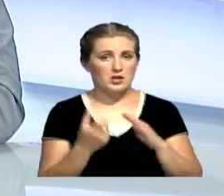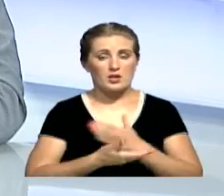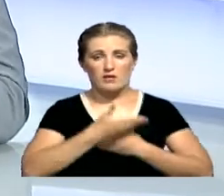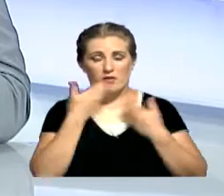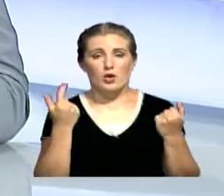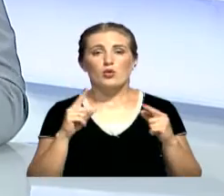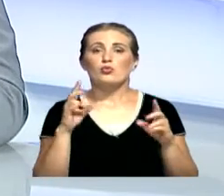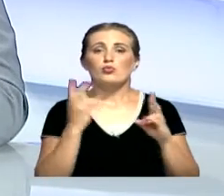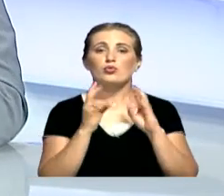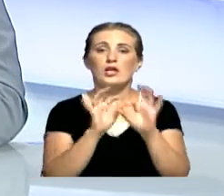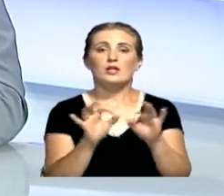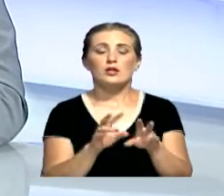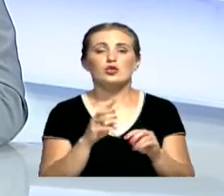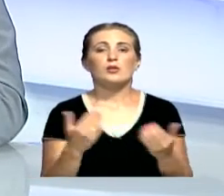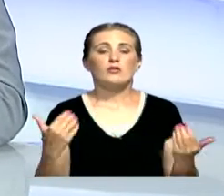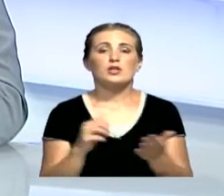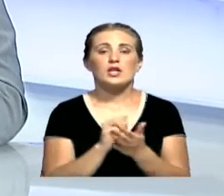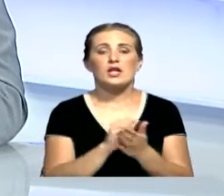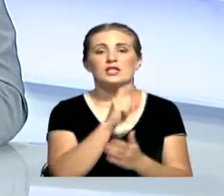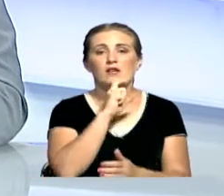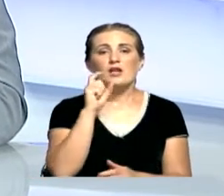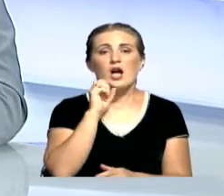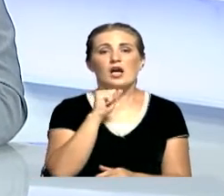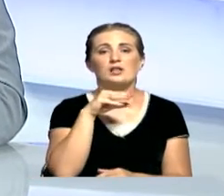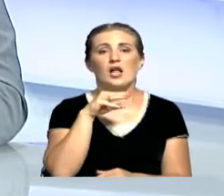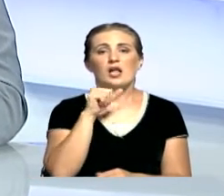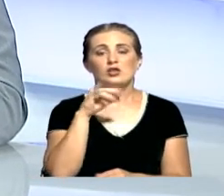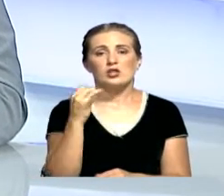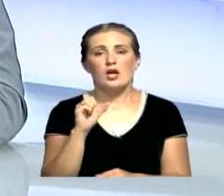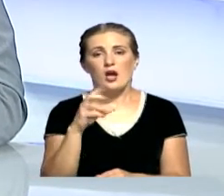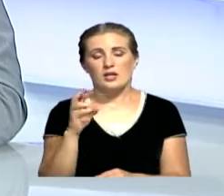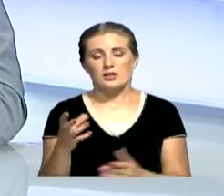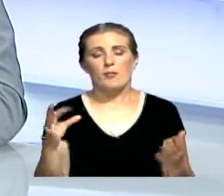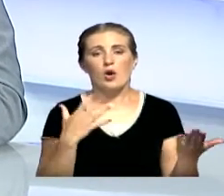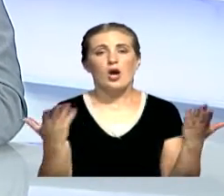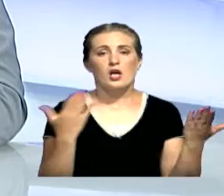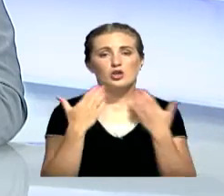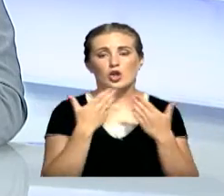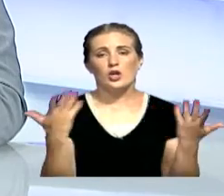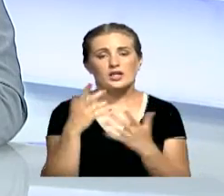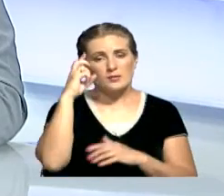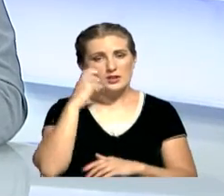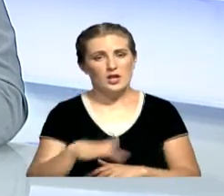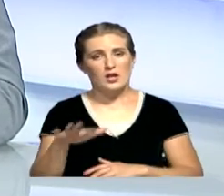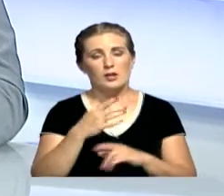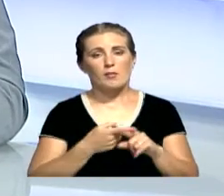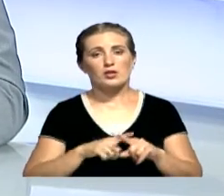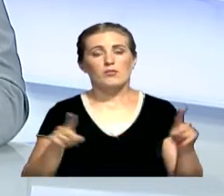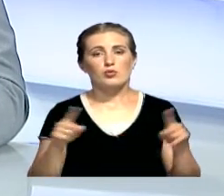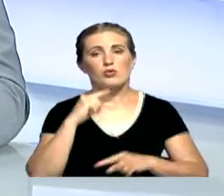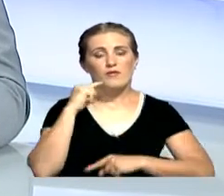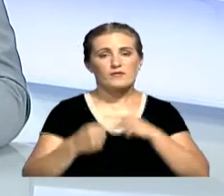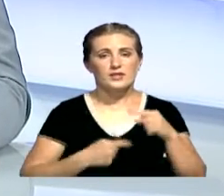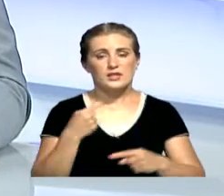рассказывать чем сегодня занимается североатлантический альянс какой агрессии по отношению каким странам потому что всюду всегда